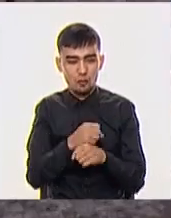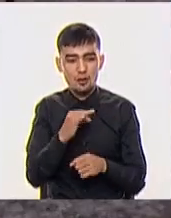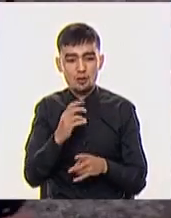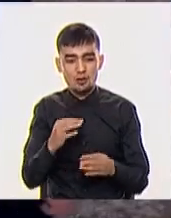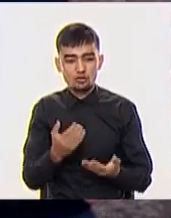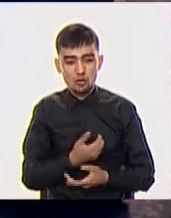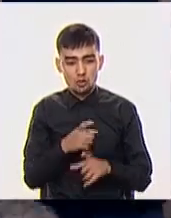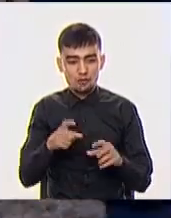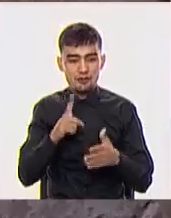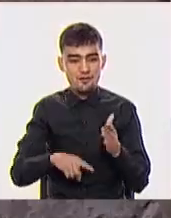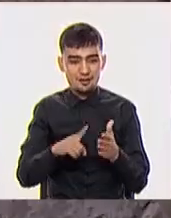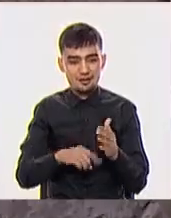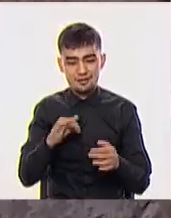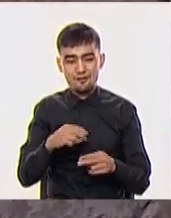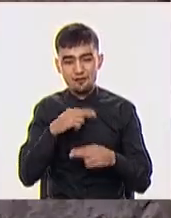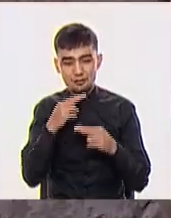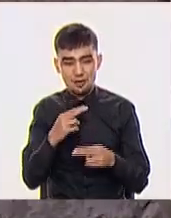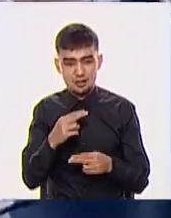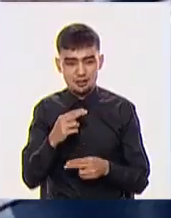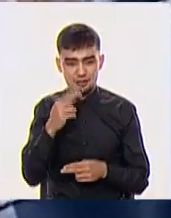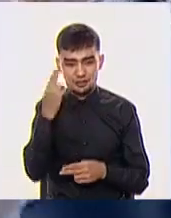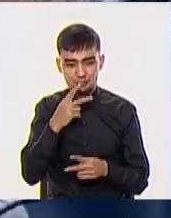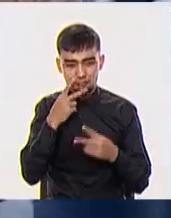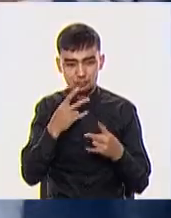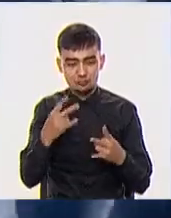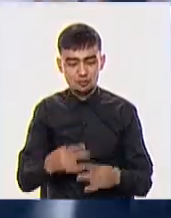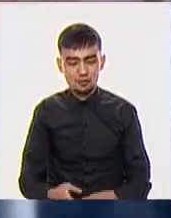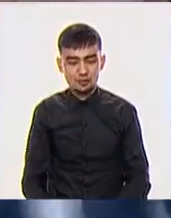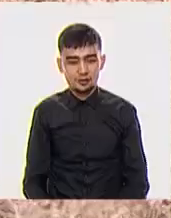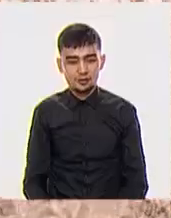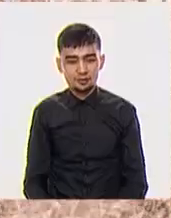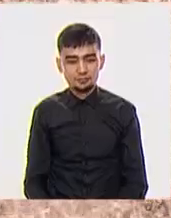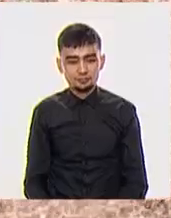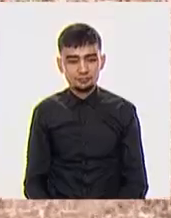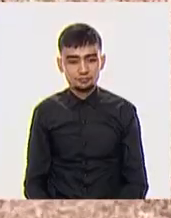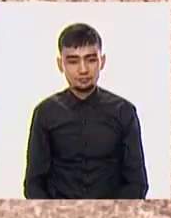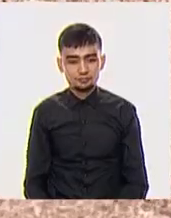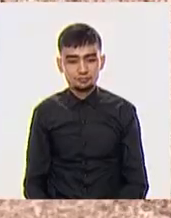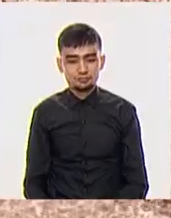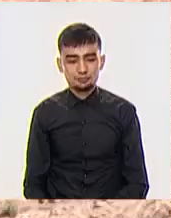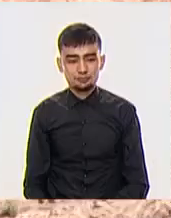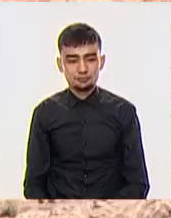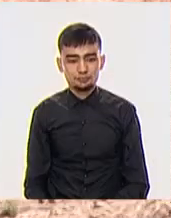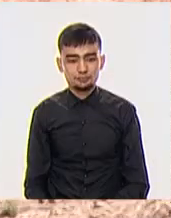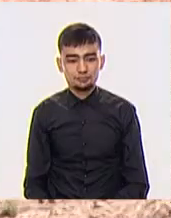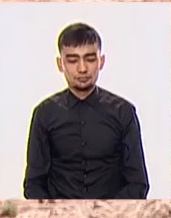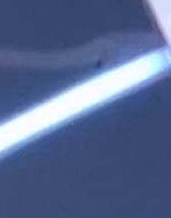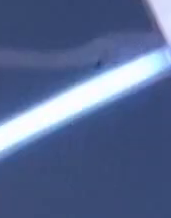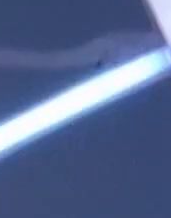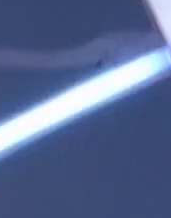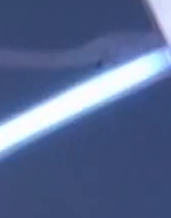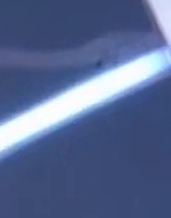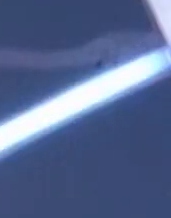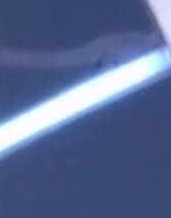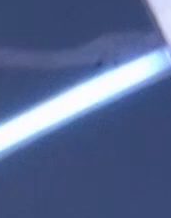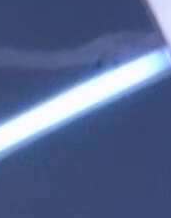верят и хотят привлечь внимание столицы. Бахром Абдуллаев, Жансерик Барамбаев, Информбюро, Туркестанская